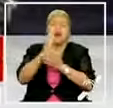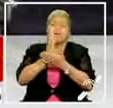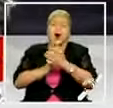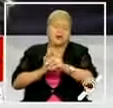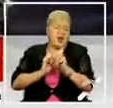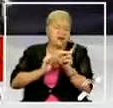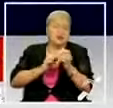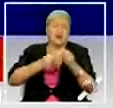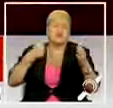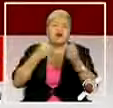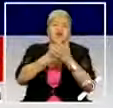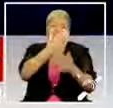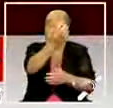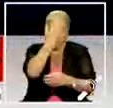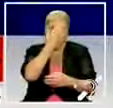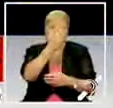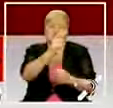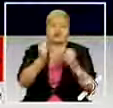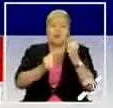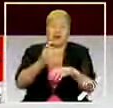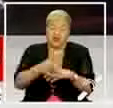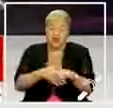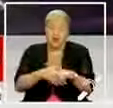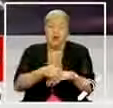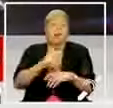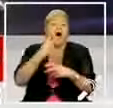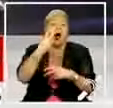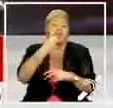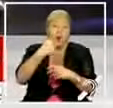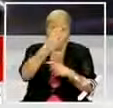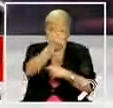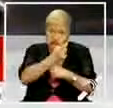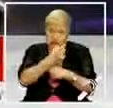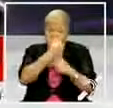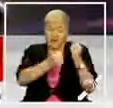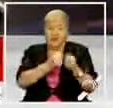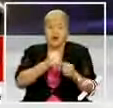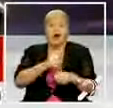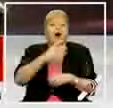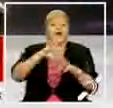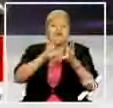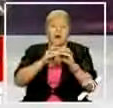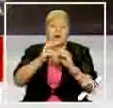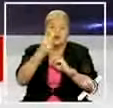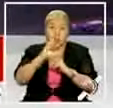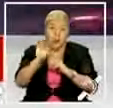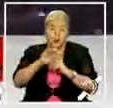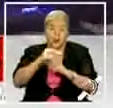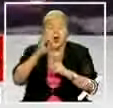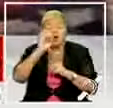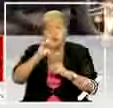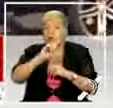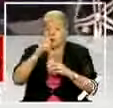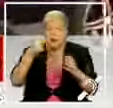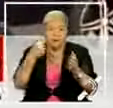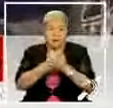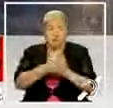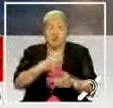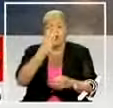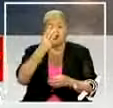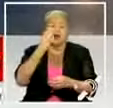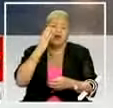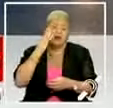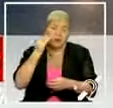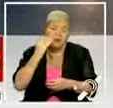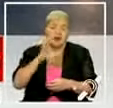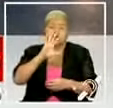regulamentar. În cel de-al doilea autovehicul se afla o familie cu doi copii care, din fericire, n-au suferit răni grave. Însă cele trei femei cu vârste cuprinse